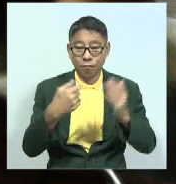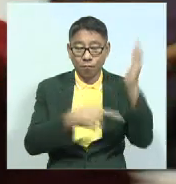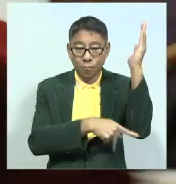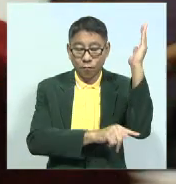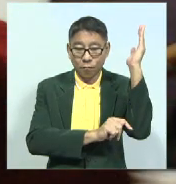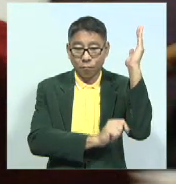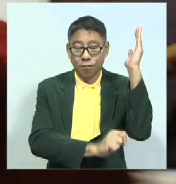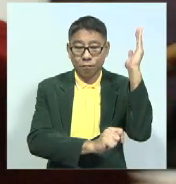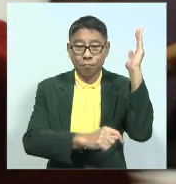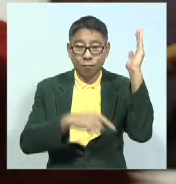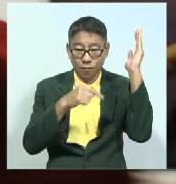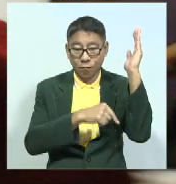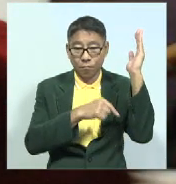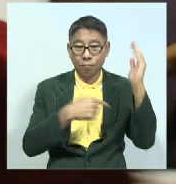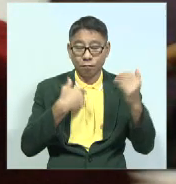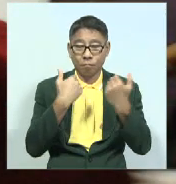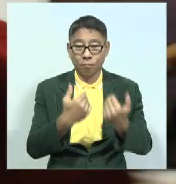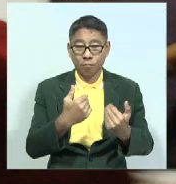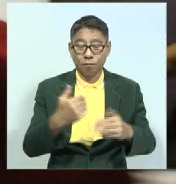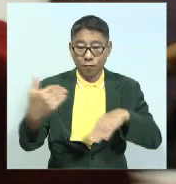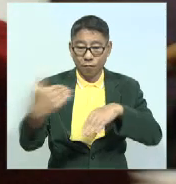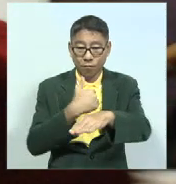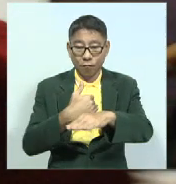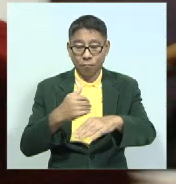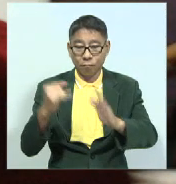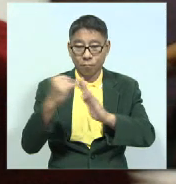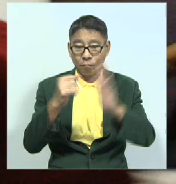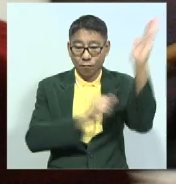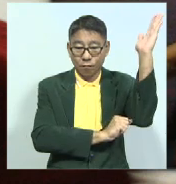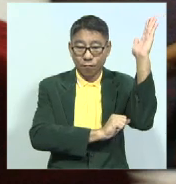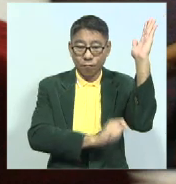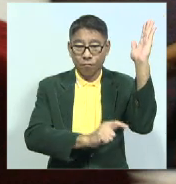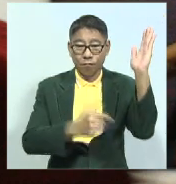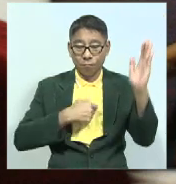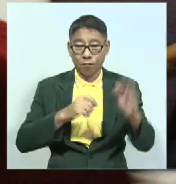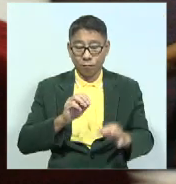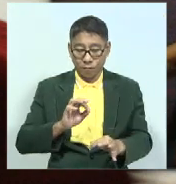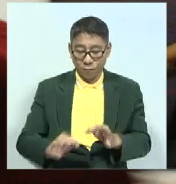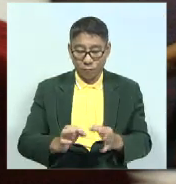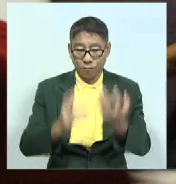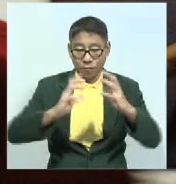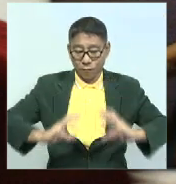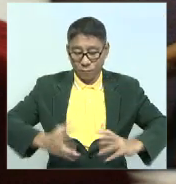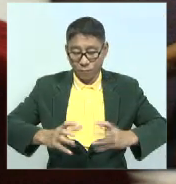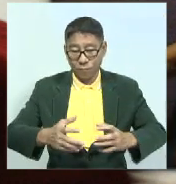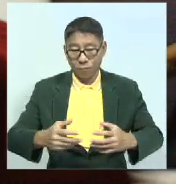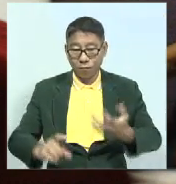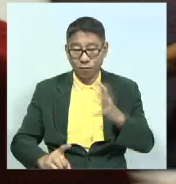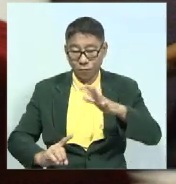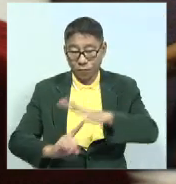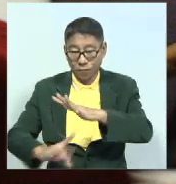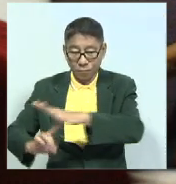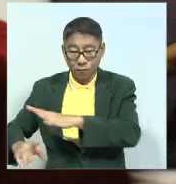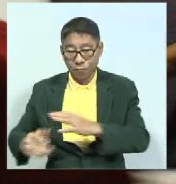งอำเภอหนองจิกจังหวัดปัตตานีแล้วก็เส้นทางมุ่งไปยังจังหวัดยะลามีการเผายางรถยนต์และโรยตะปูเรือใบหลายจุ